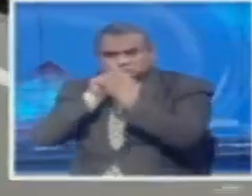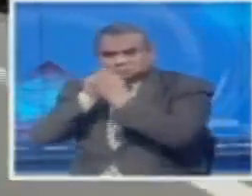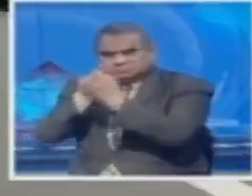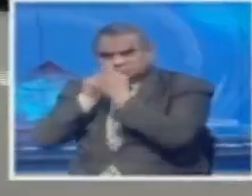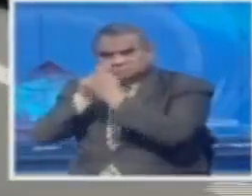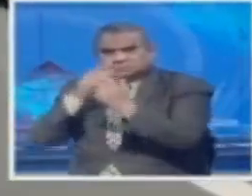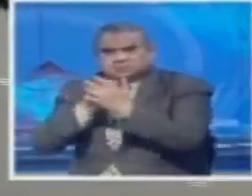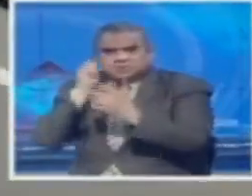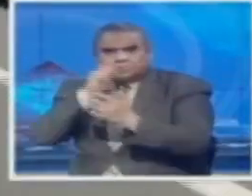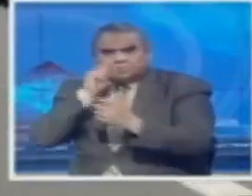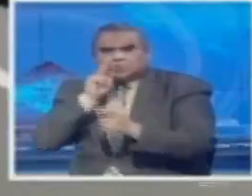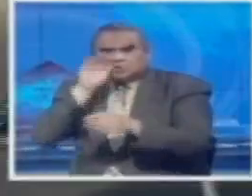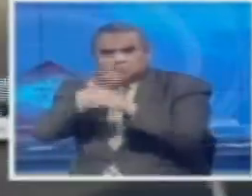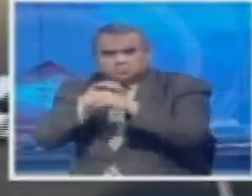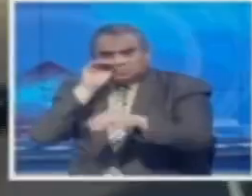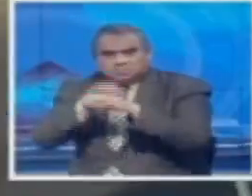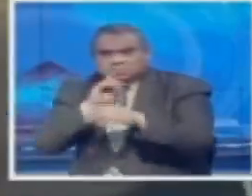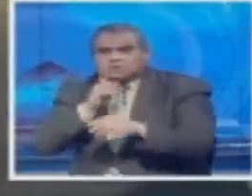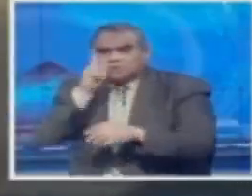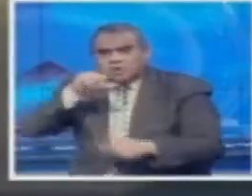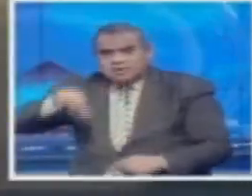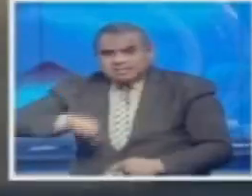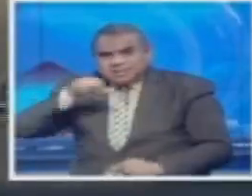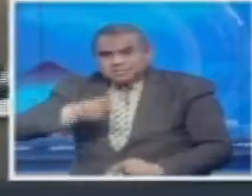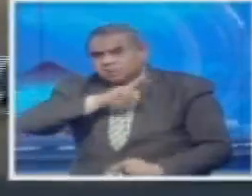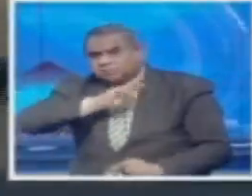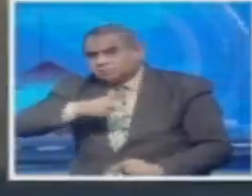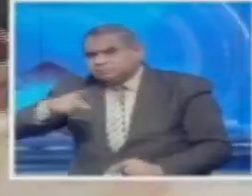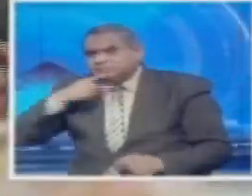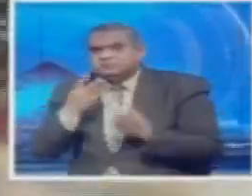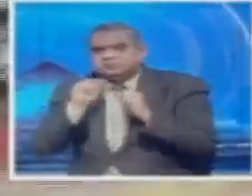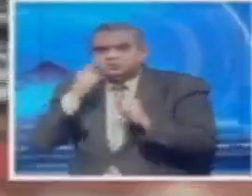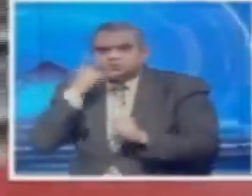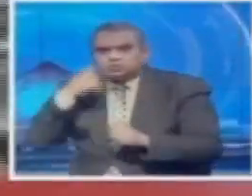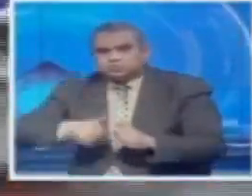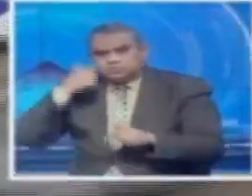لكافة أشكال الجريمة لا سيما الجرائم التموينية بكافة صورها.